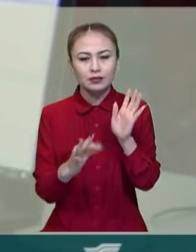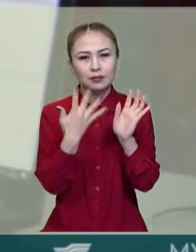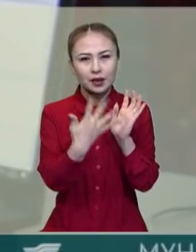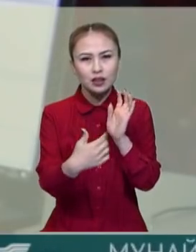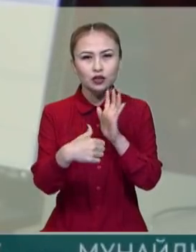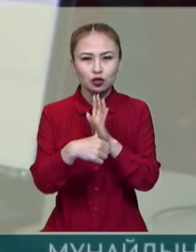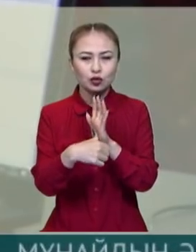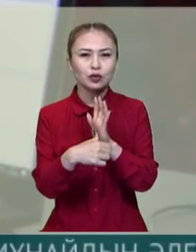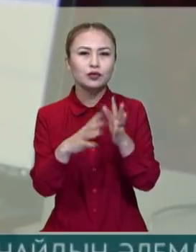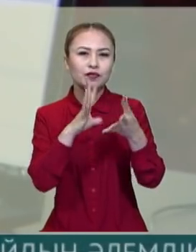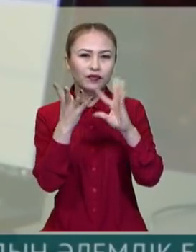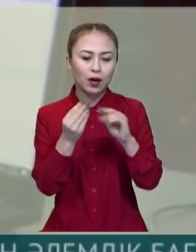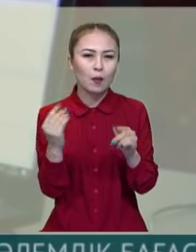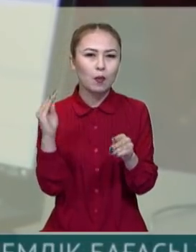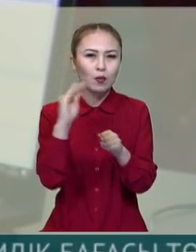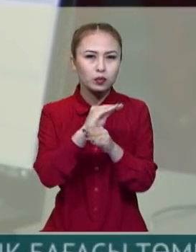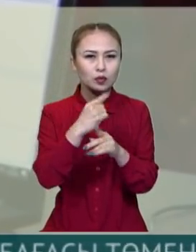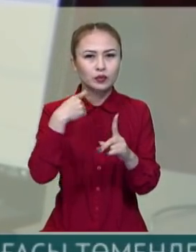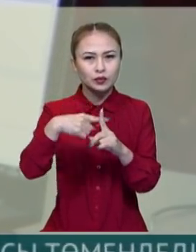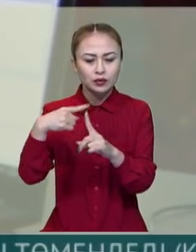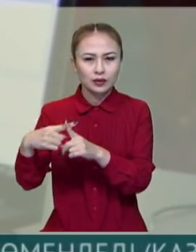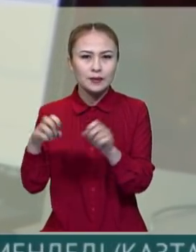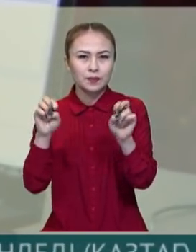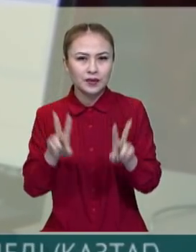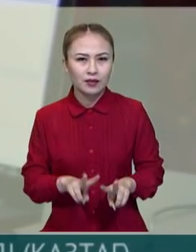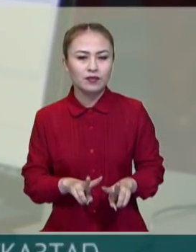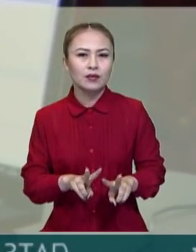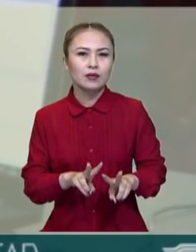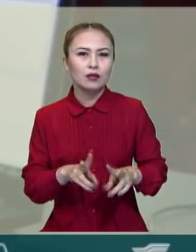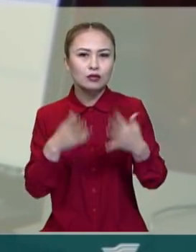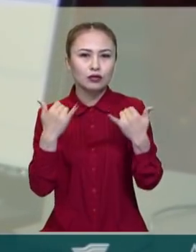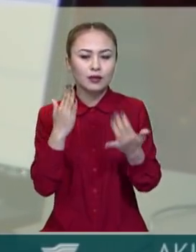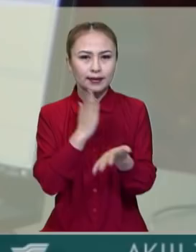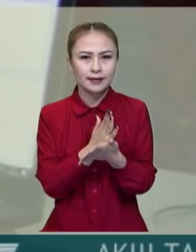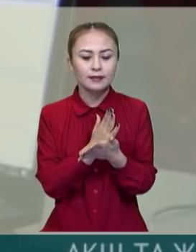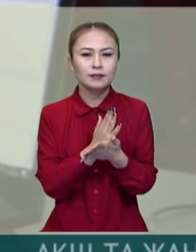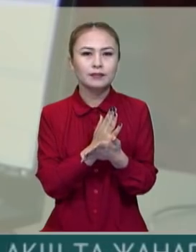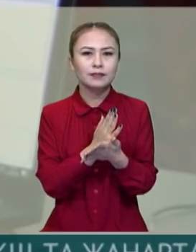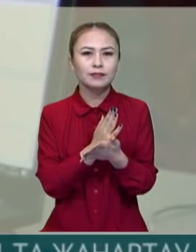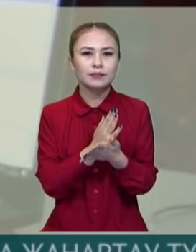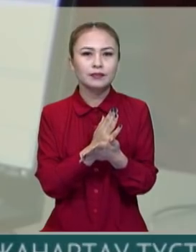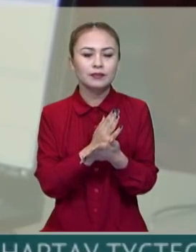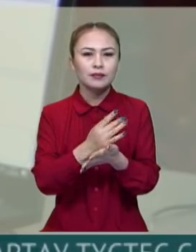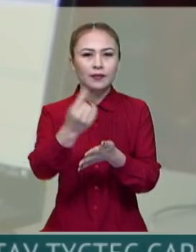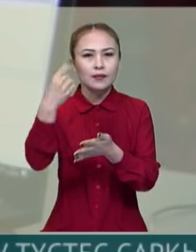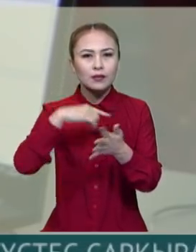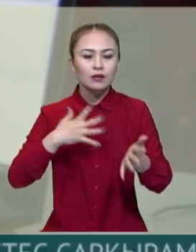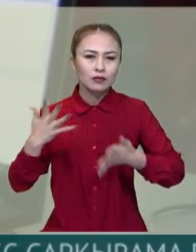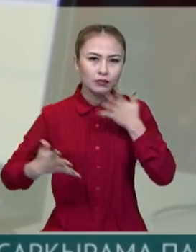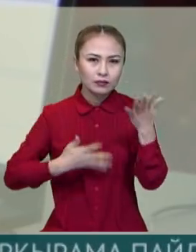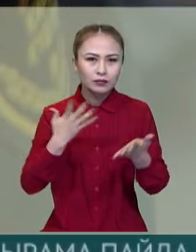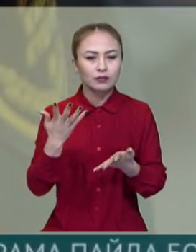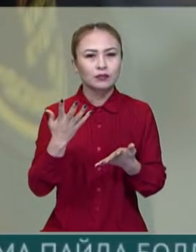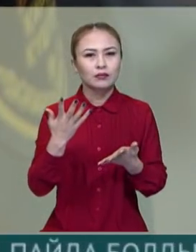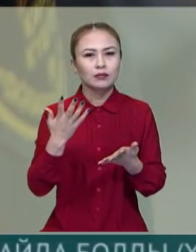датчик, қосымша датчиктар бар, арнайы негізгі датчиктар бар. Дене тынысы, кеуде